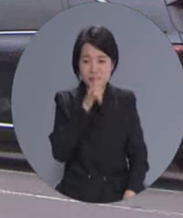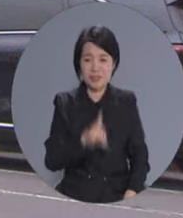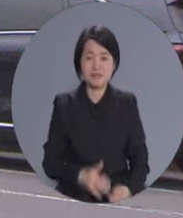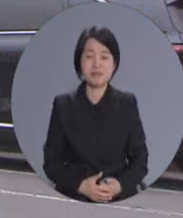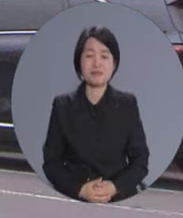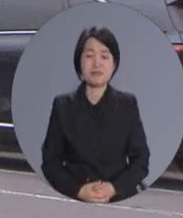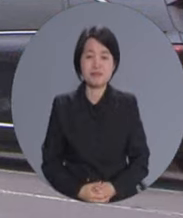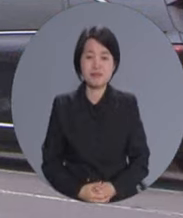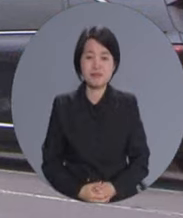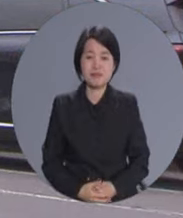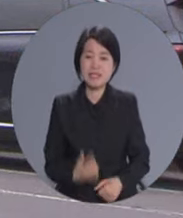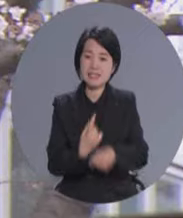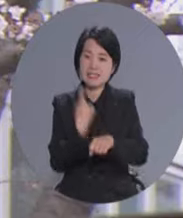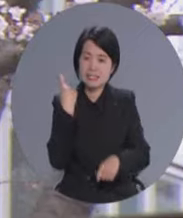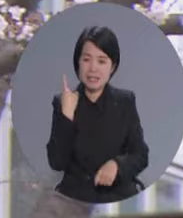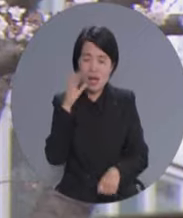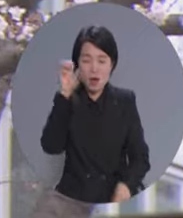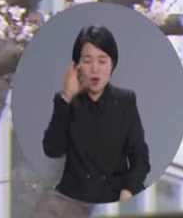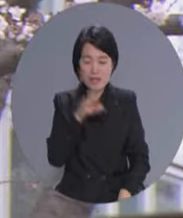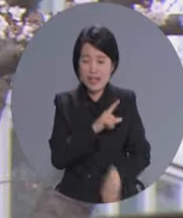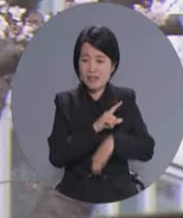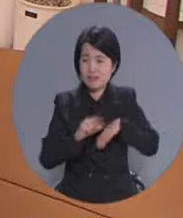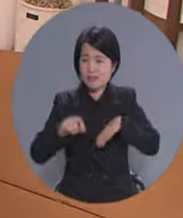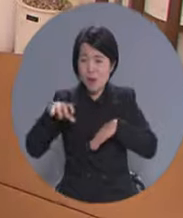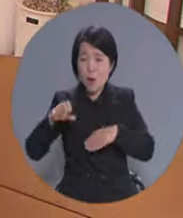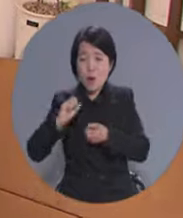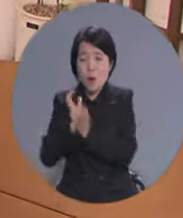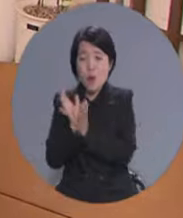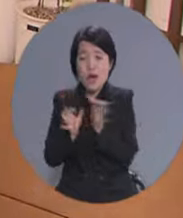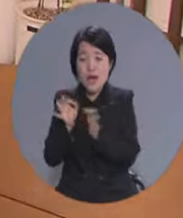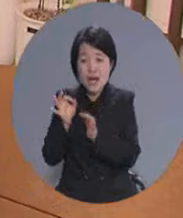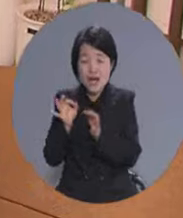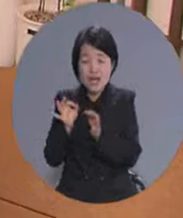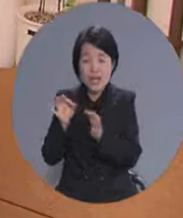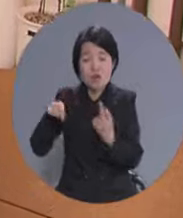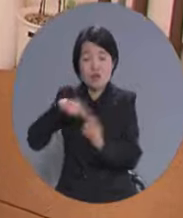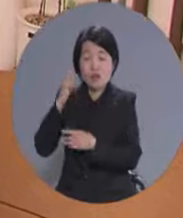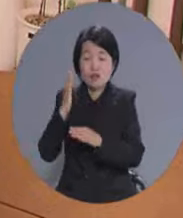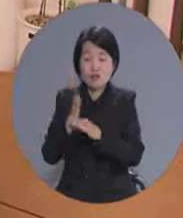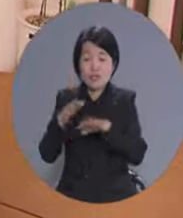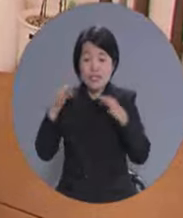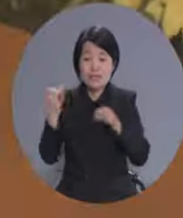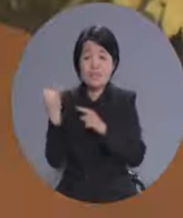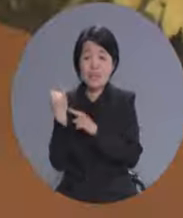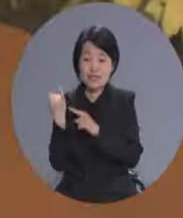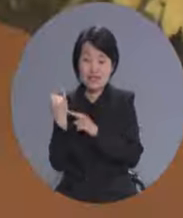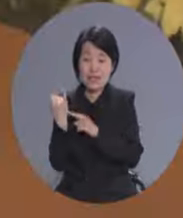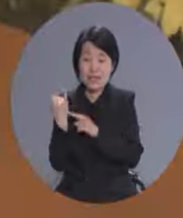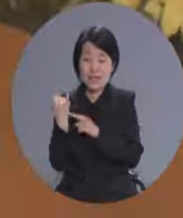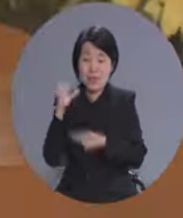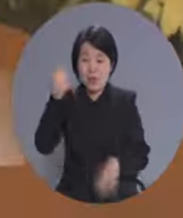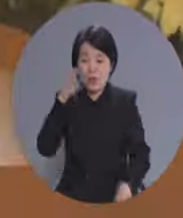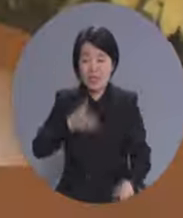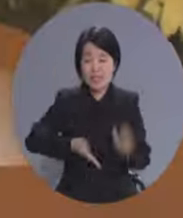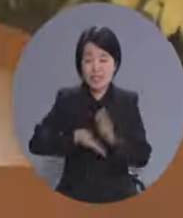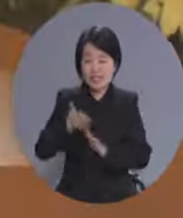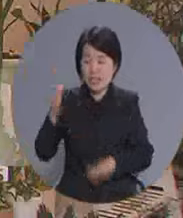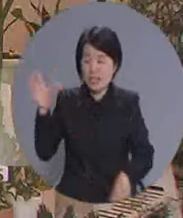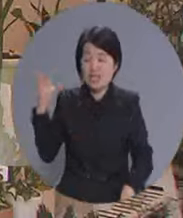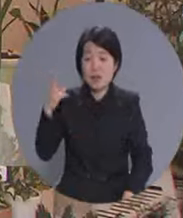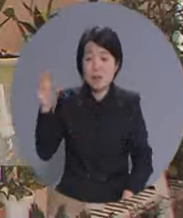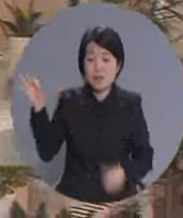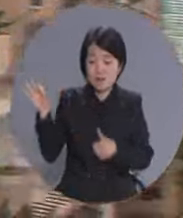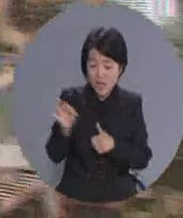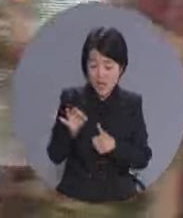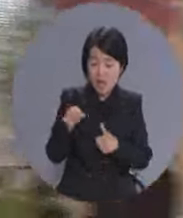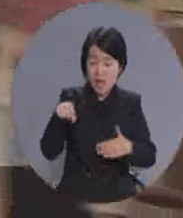기자입니다 지난해부터 광양읍에서 꽃집을 운영하고 있는 김민설 씨 지자체에서 지원한 2천만 원으로